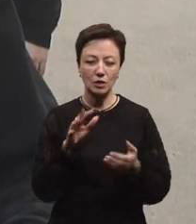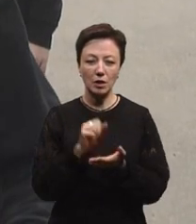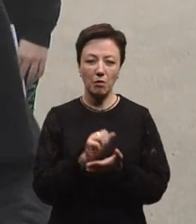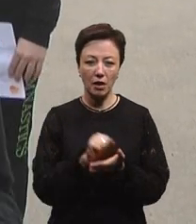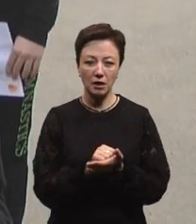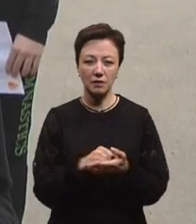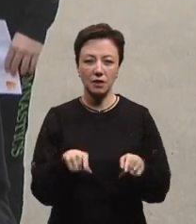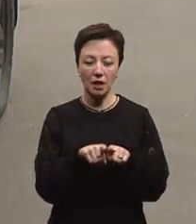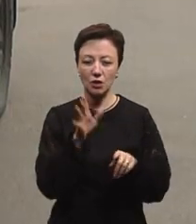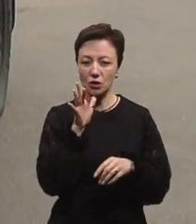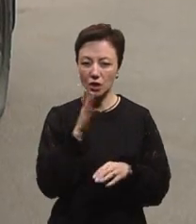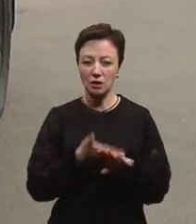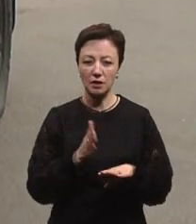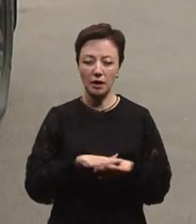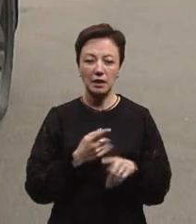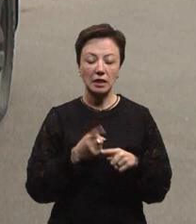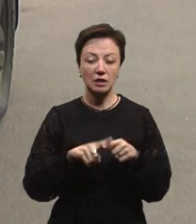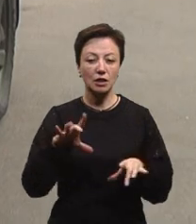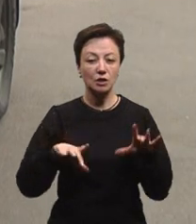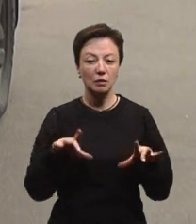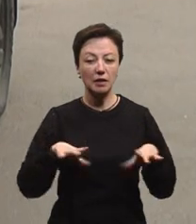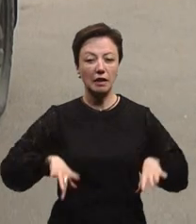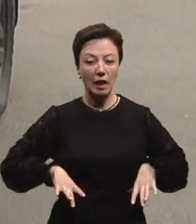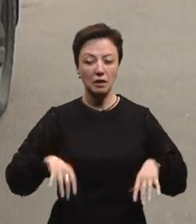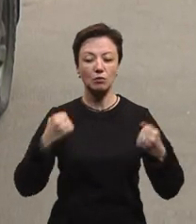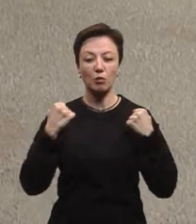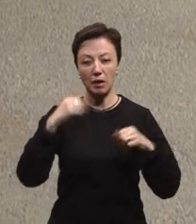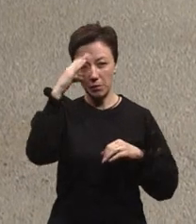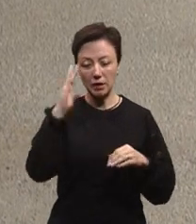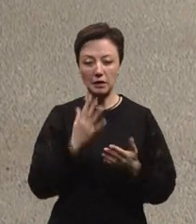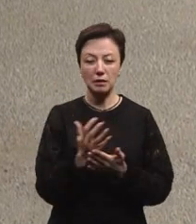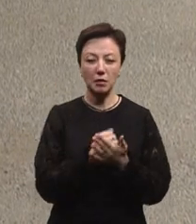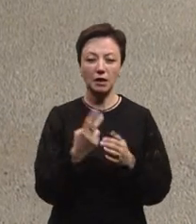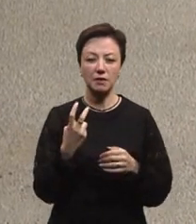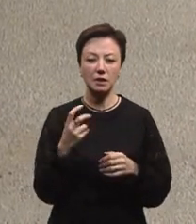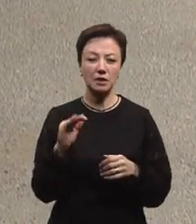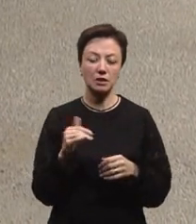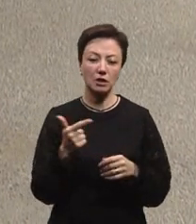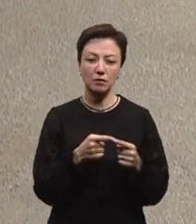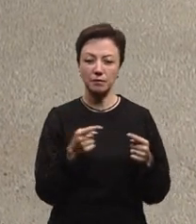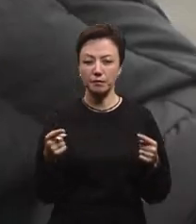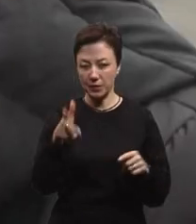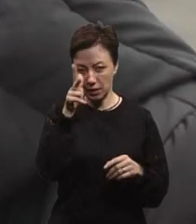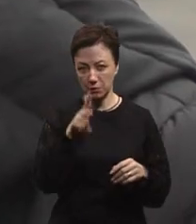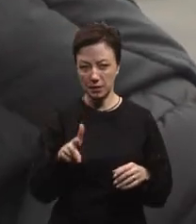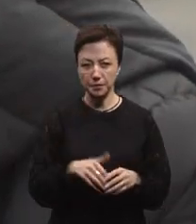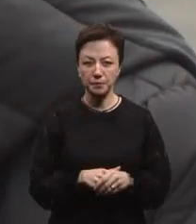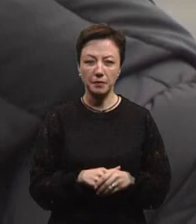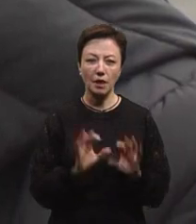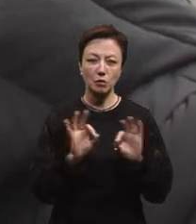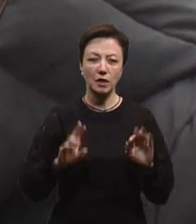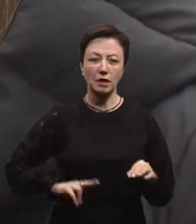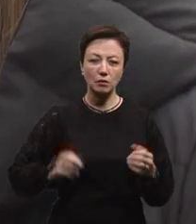в такий час на цей позашляховик тренер спортсмени та батьки зібрали 200 тисяч гривень впродовж трьох місяців розповідає